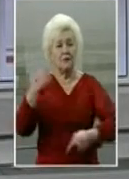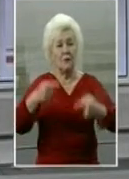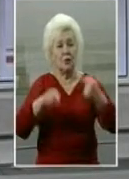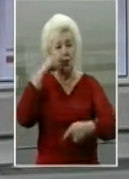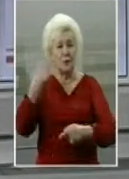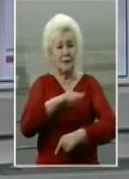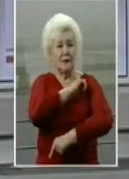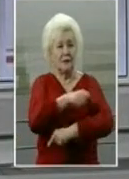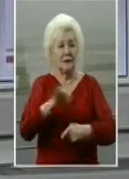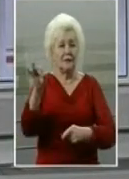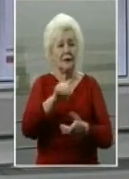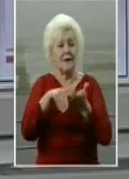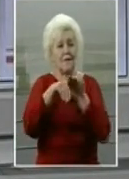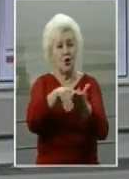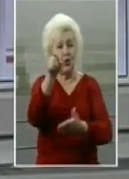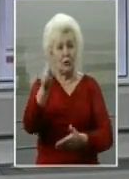сил та волонтером.